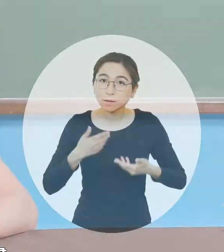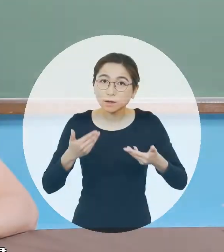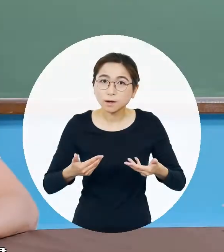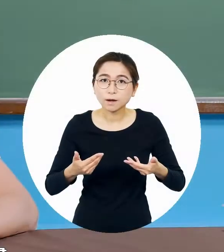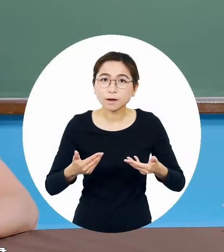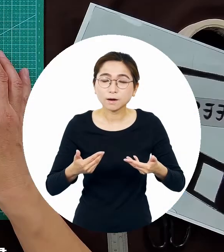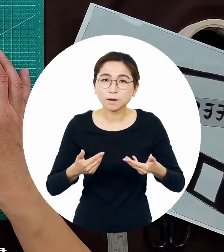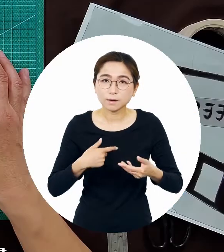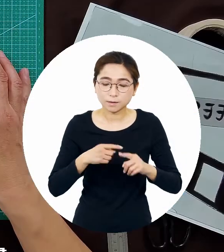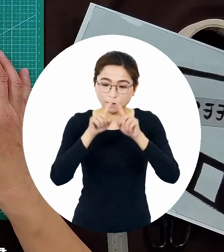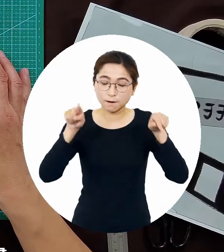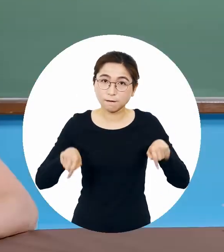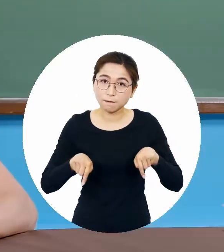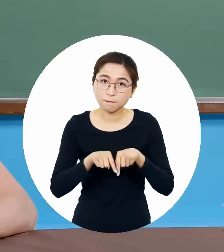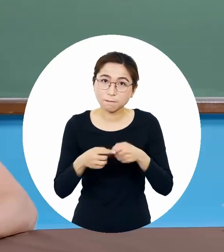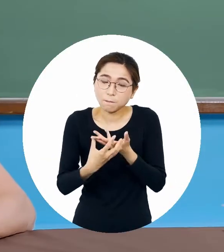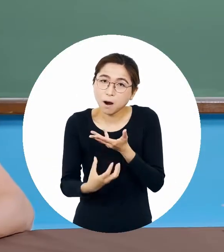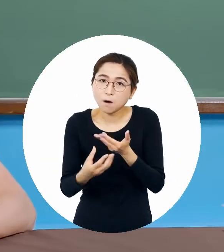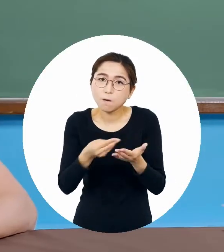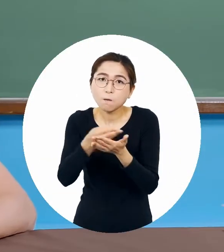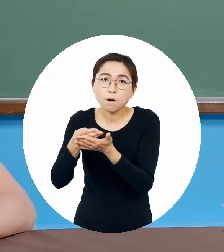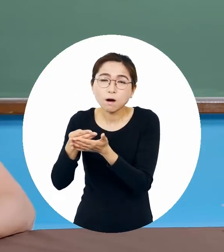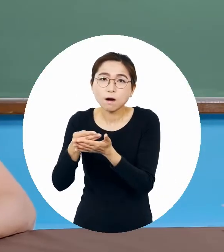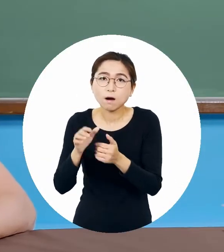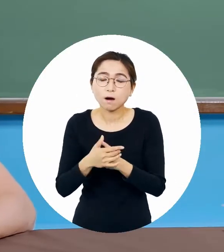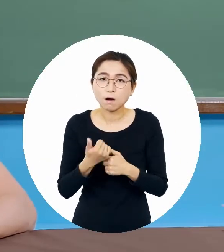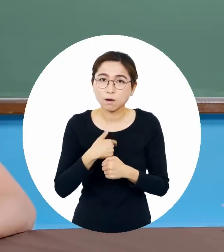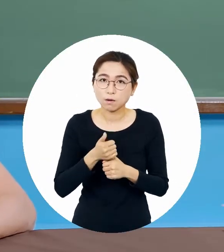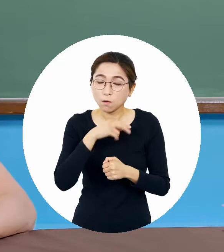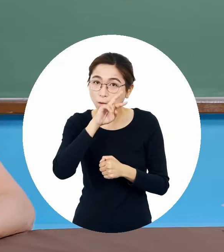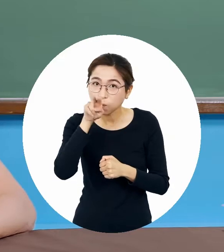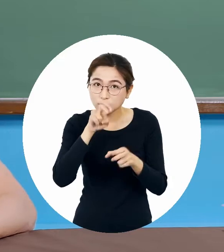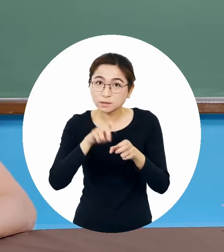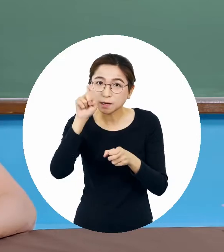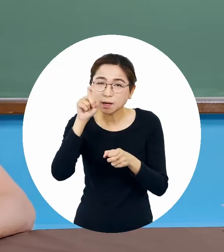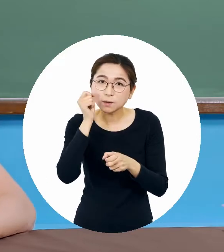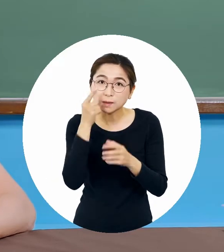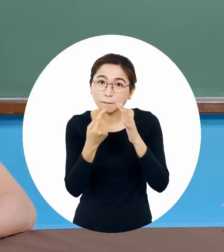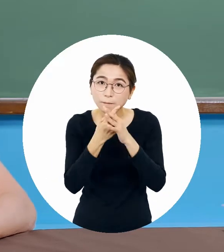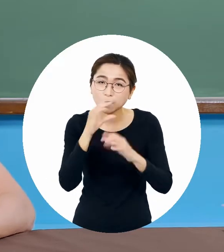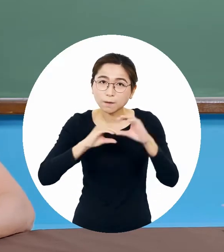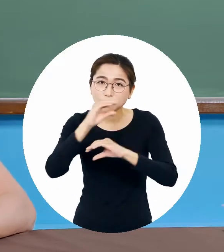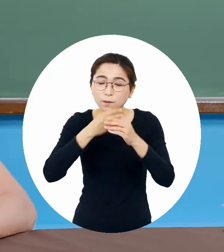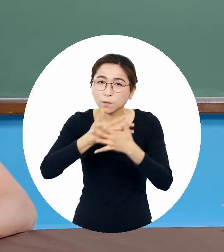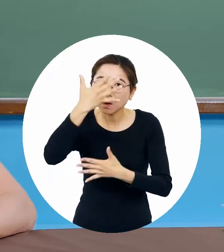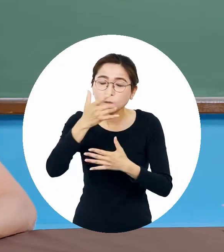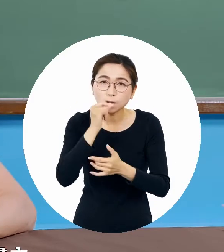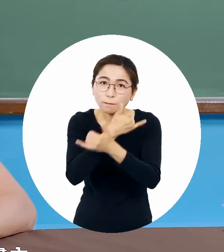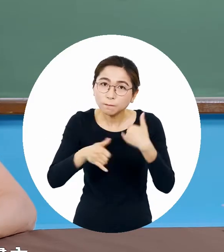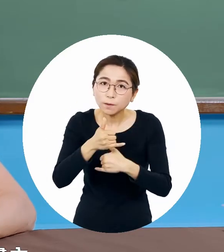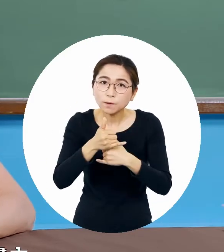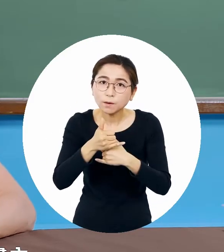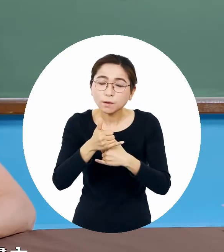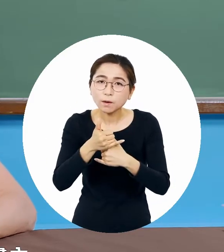今天我们会做的粒版画，我们今次去西九那边可以找一些特色的建筑物或者表演或